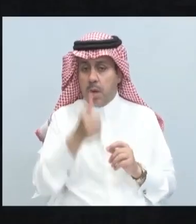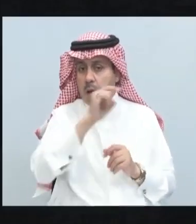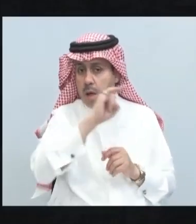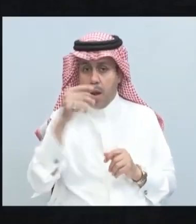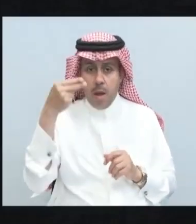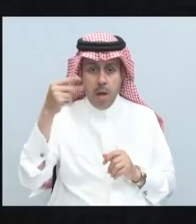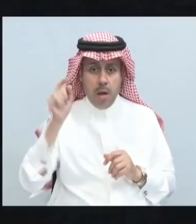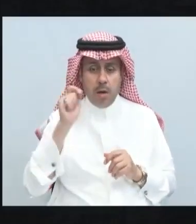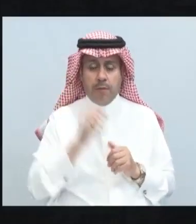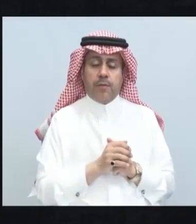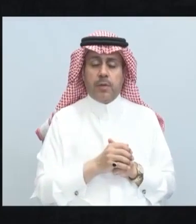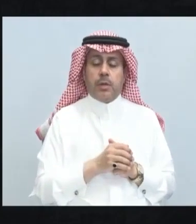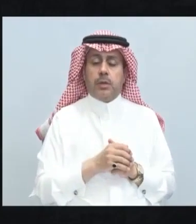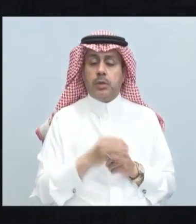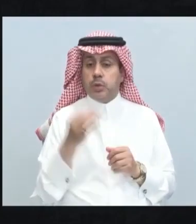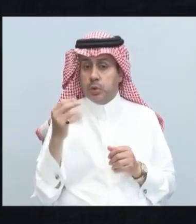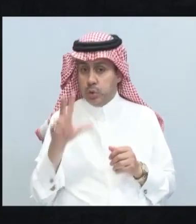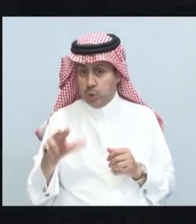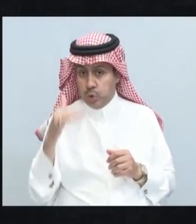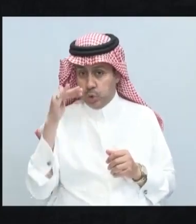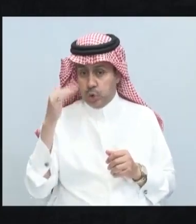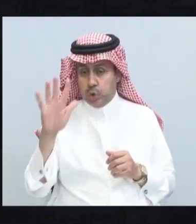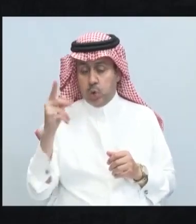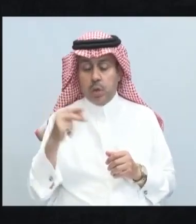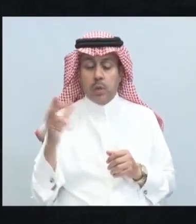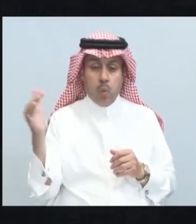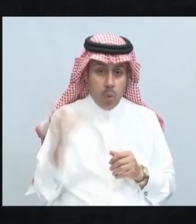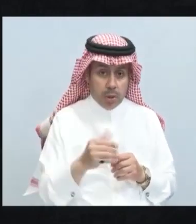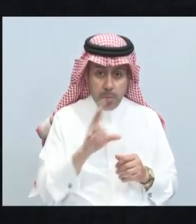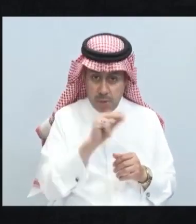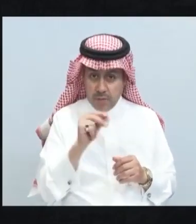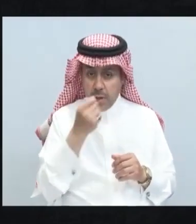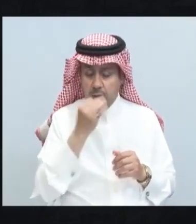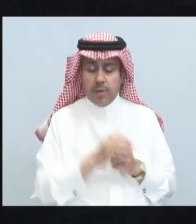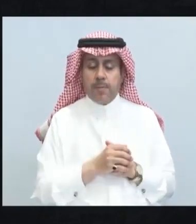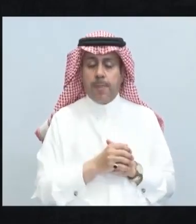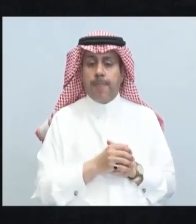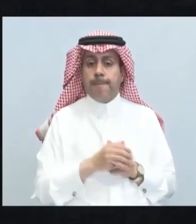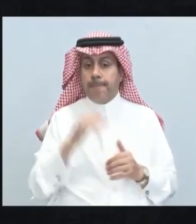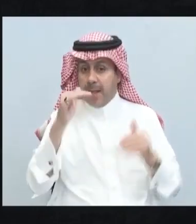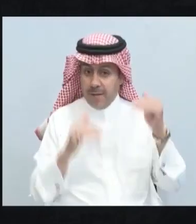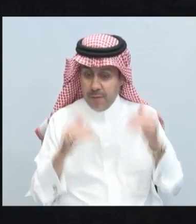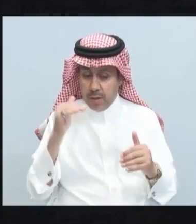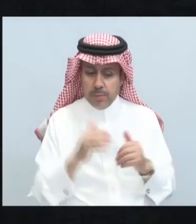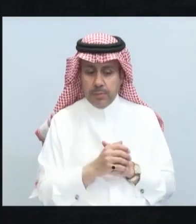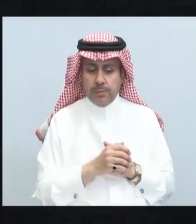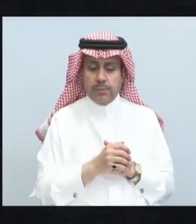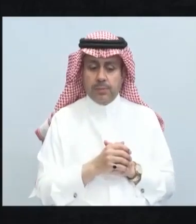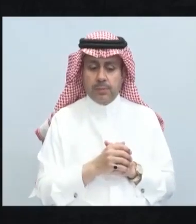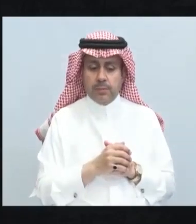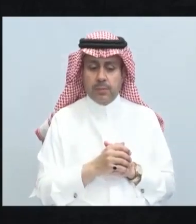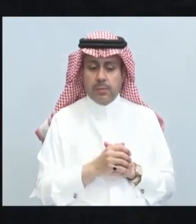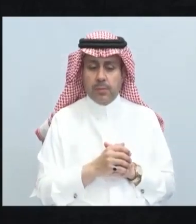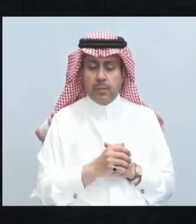بلفظ وفي سوره الشعراء وردت كذلك بنفس اللفظ والفرق في الايه التي قبلها والايه التي